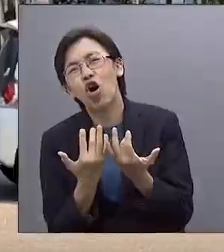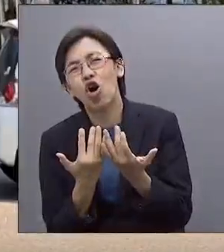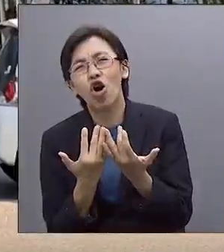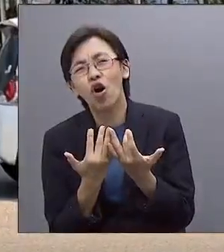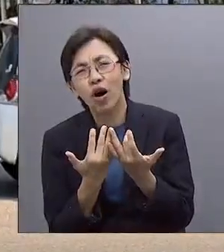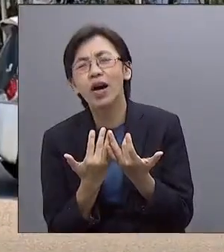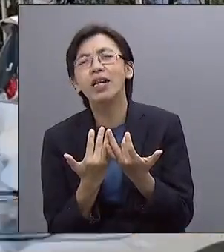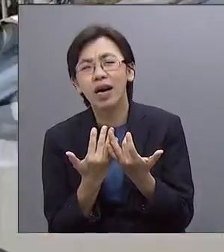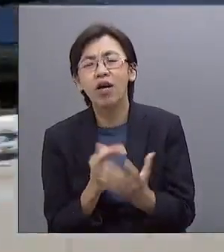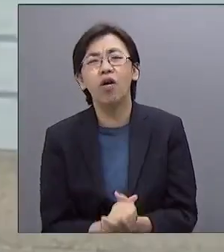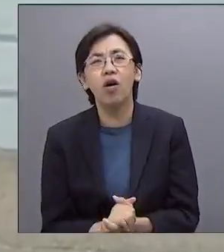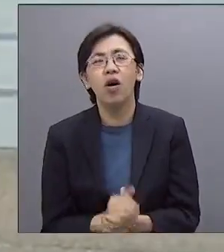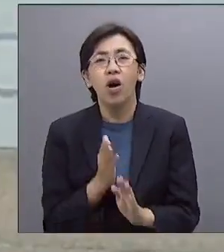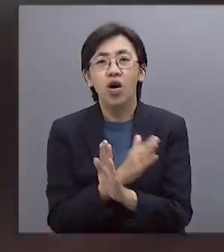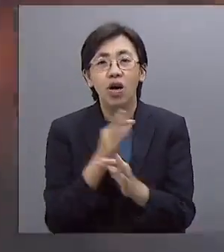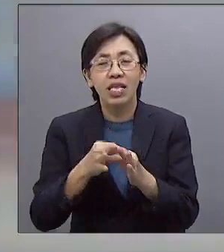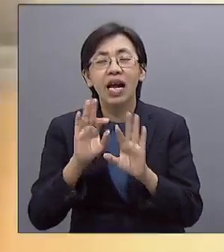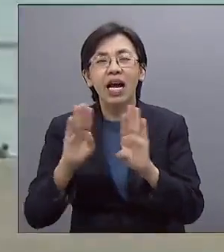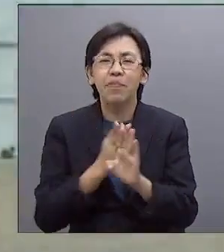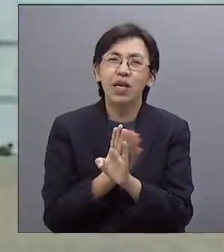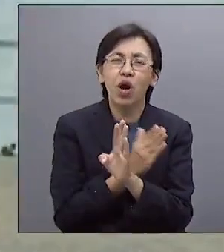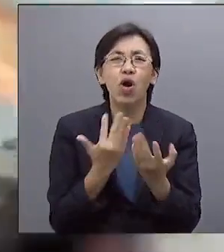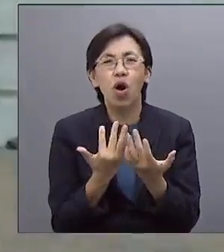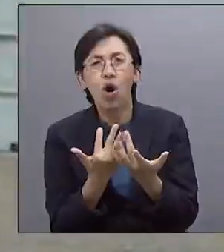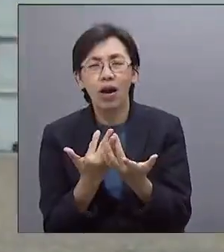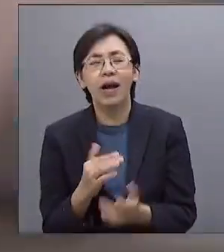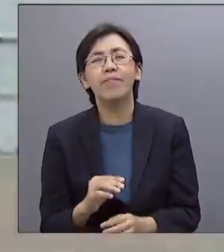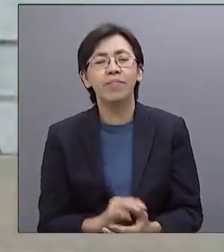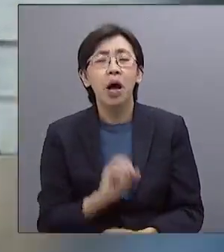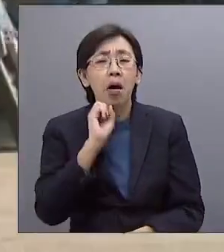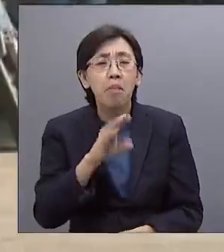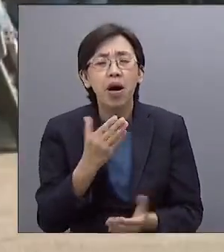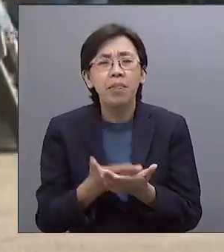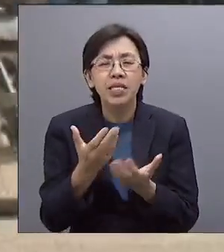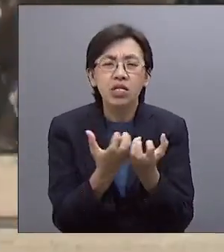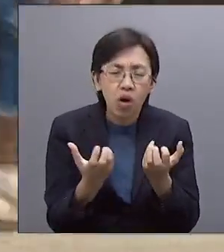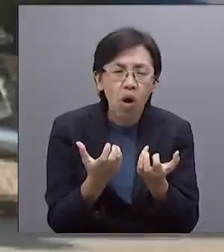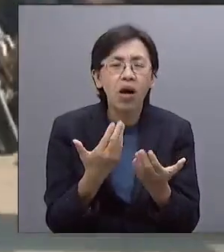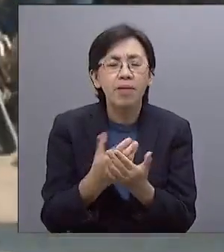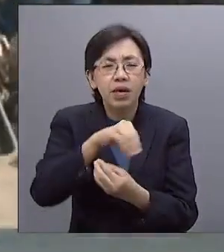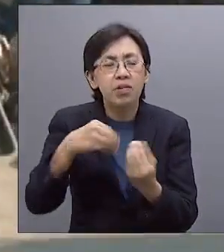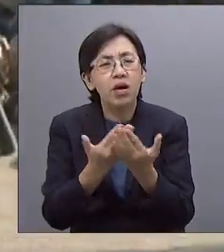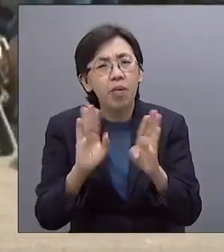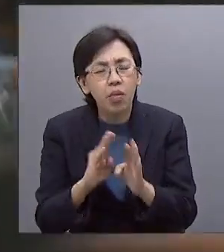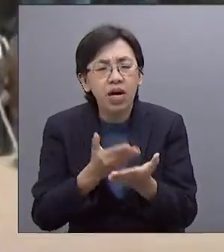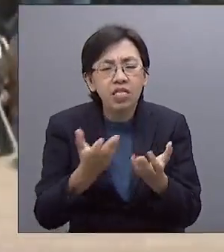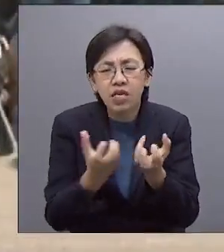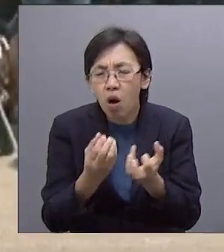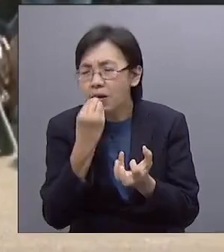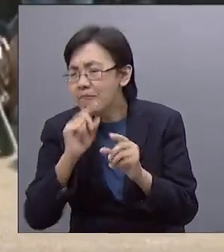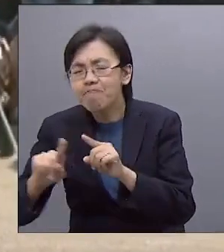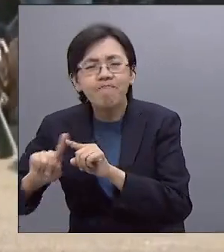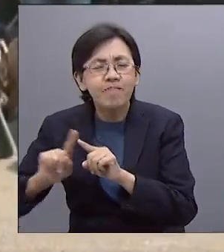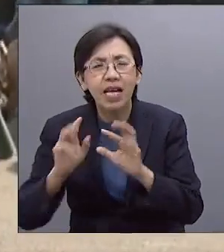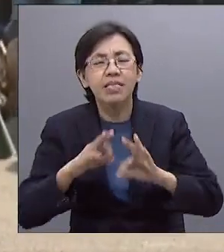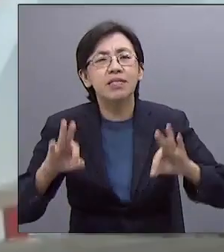งรัฐกันตั้งแต่ก่อนธนาคารเปิดก็บอกว่าจะเอาไปซื้อของใช้จ่ายในครัวเรือนโดยเฉพาะเครื่องอุปโภคบริโภคที่สำคัญ